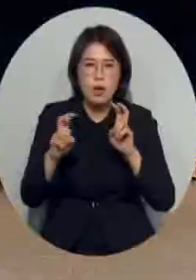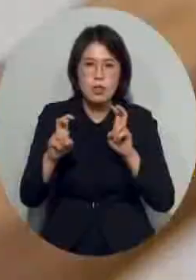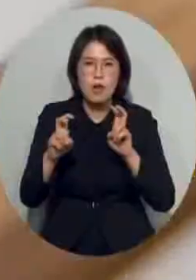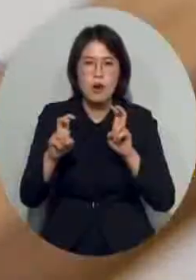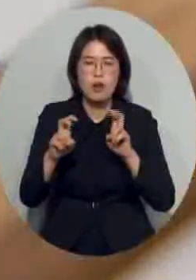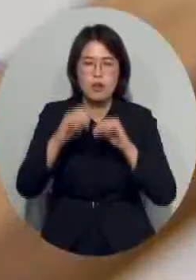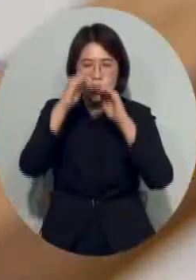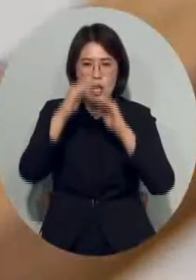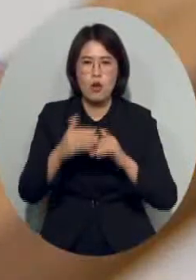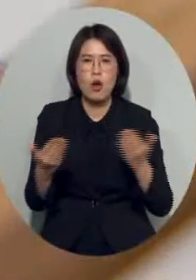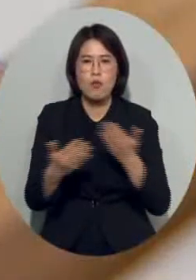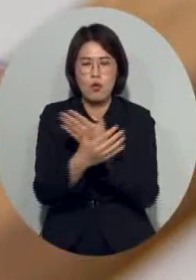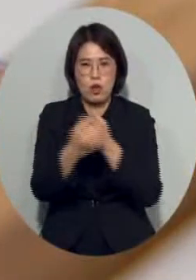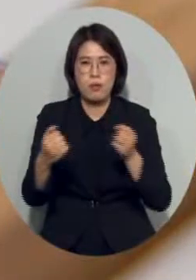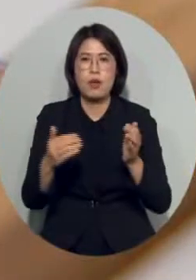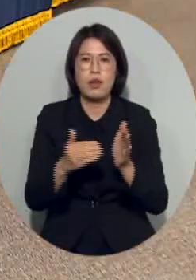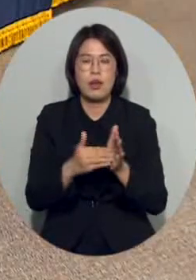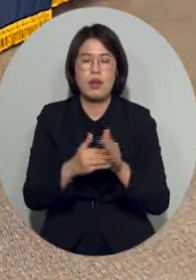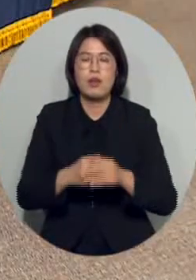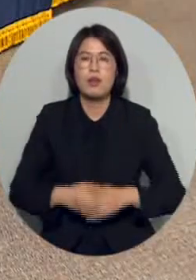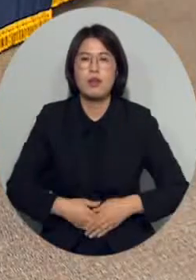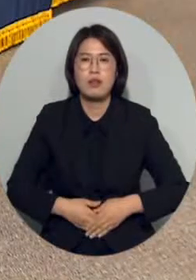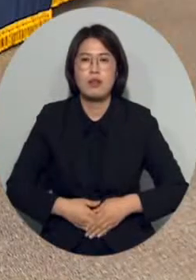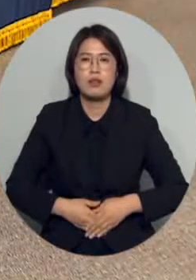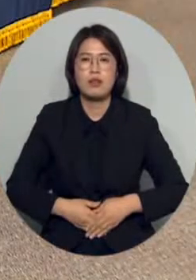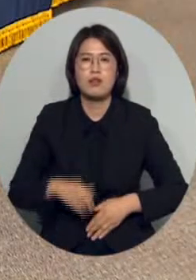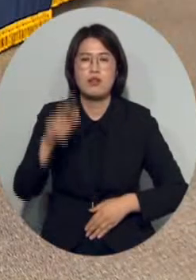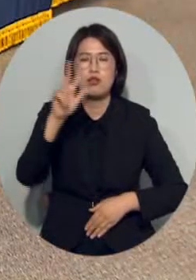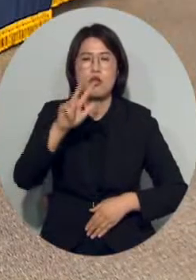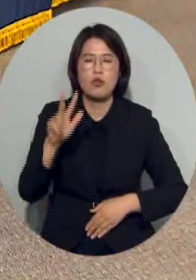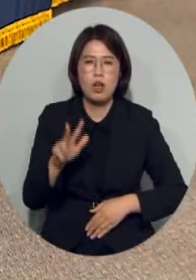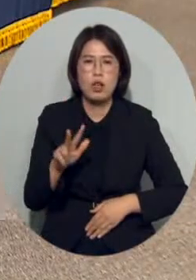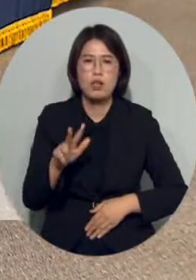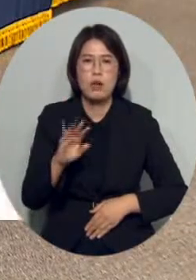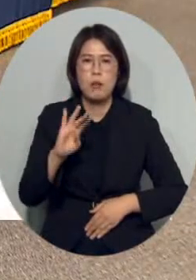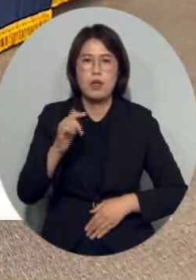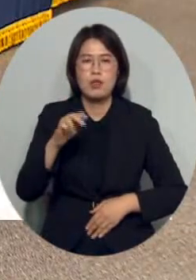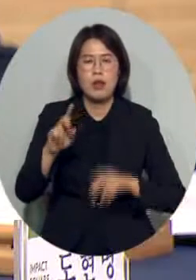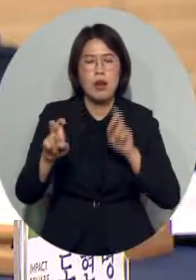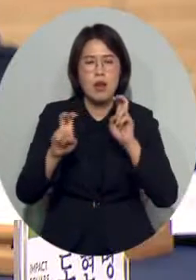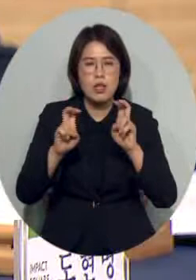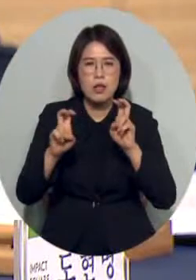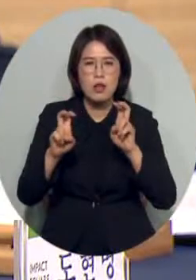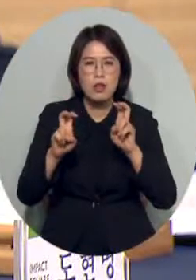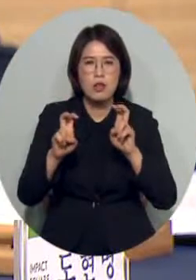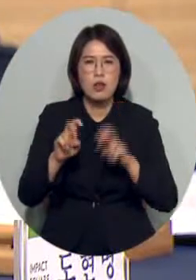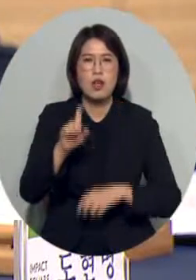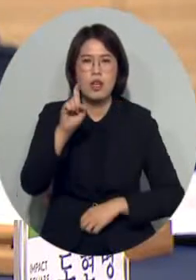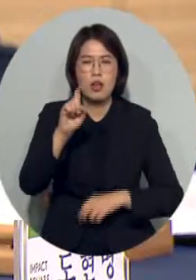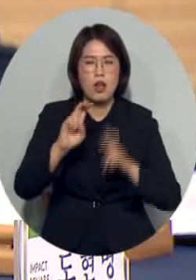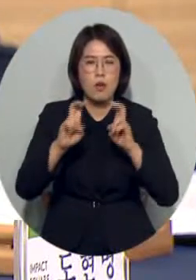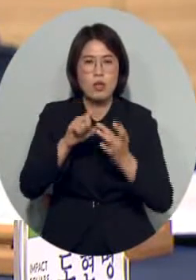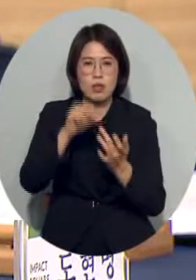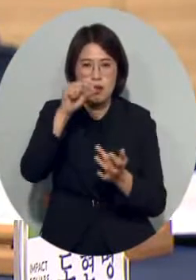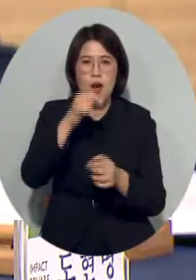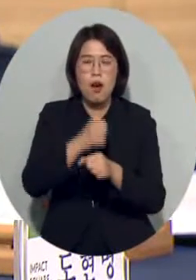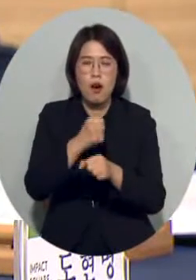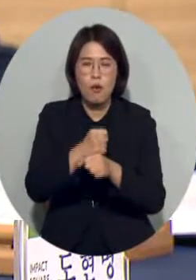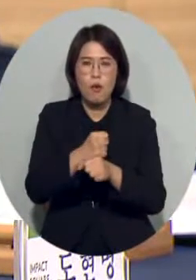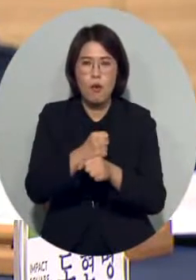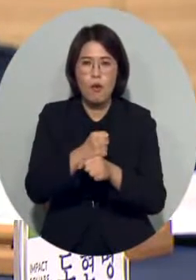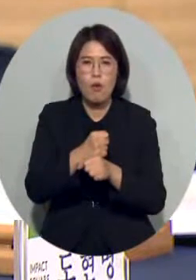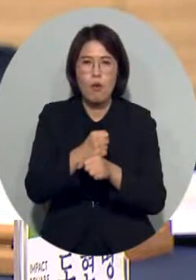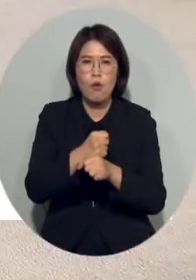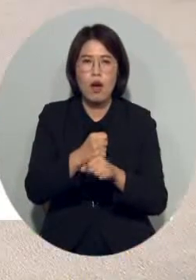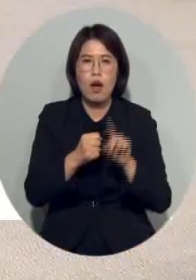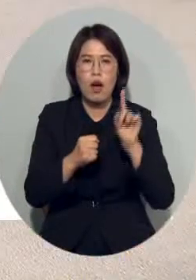같은 내용의 업무 협약을 체결했습니다. 전국에 있는 소셜 벤처 기업을 대상으로 10개의 업체를 선정하고 선정된 업체